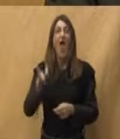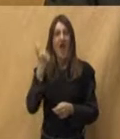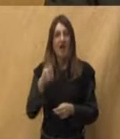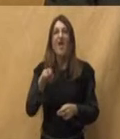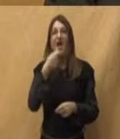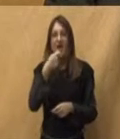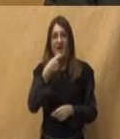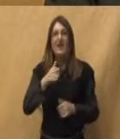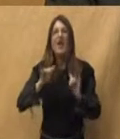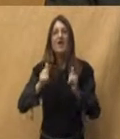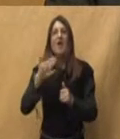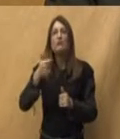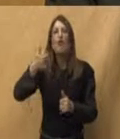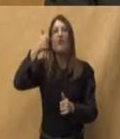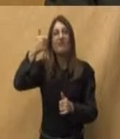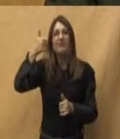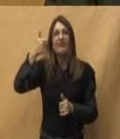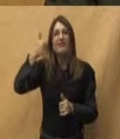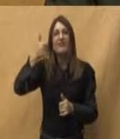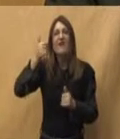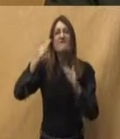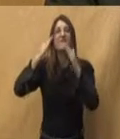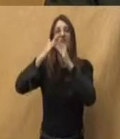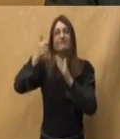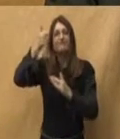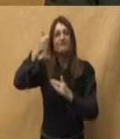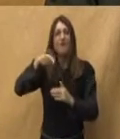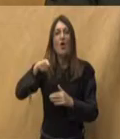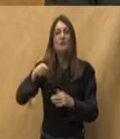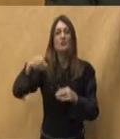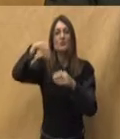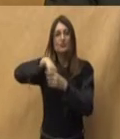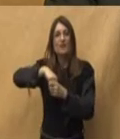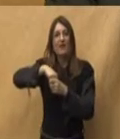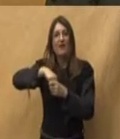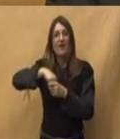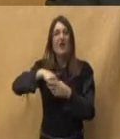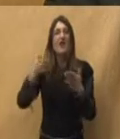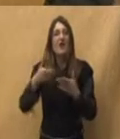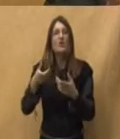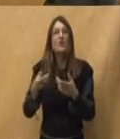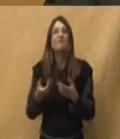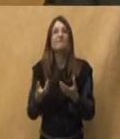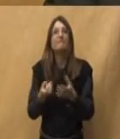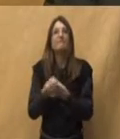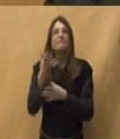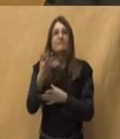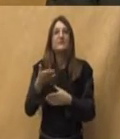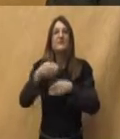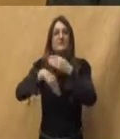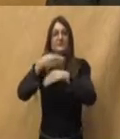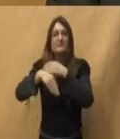čimbenik broj jedan ili čimbenik na samom vrhu koji sudjeluje, stvara pretpostavke za